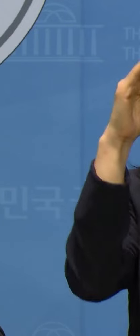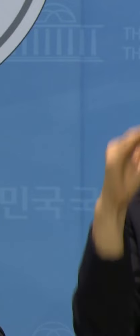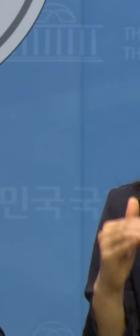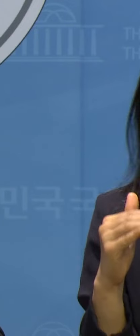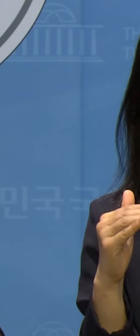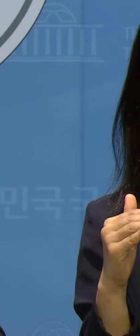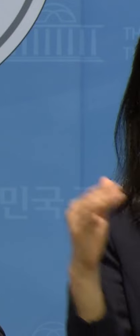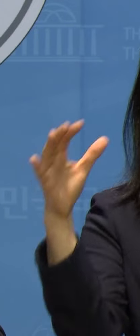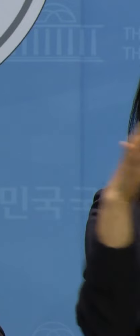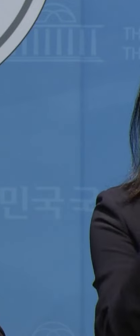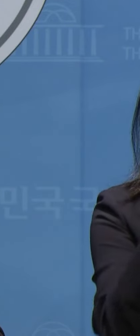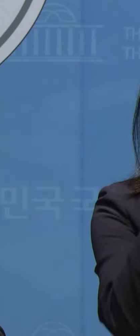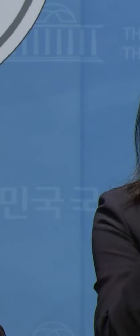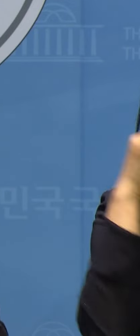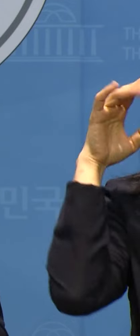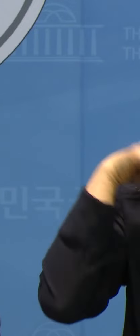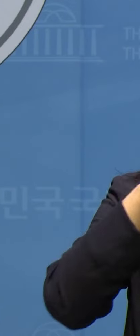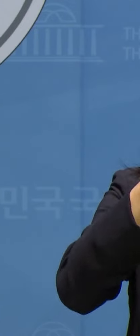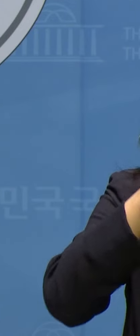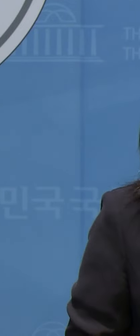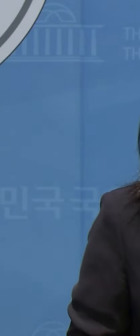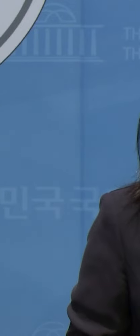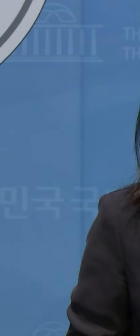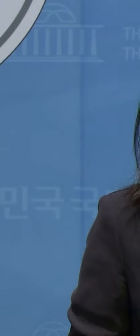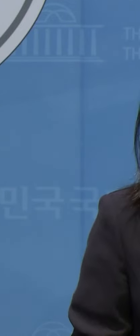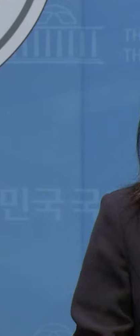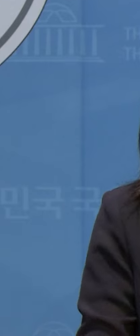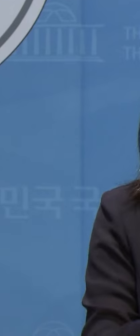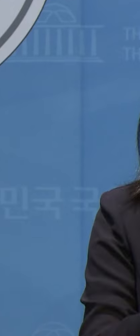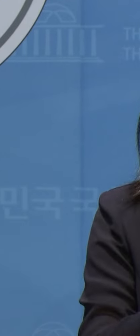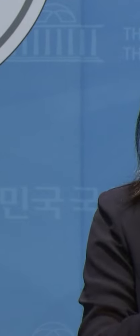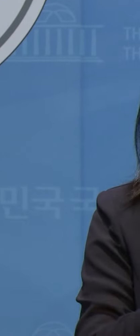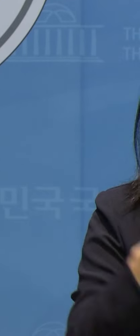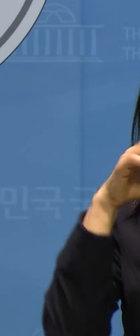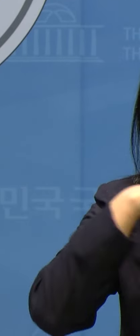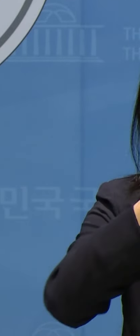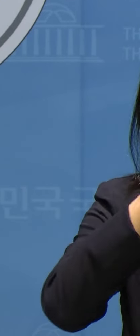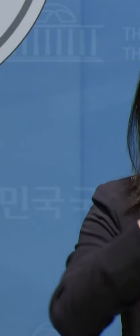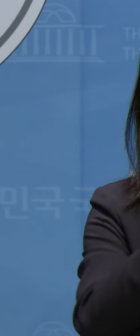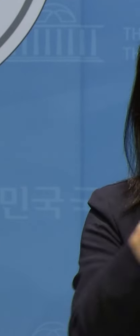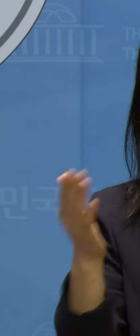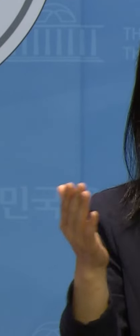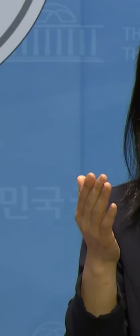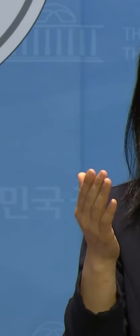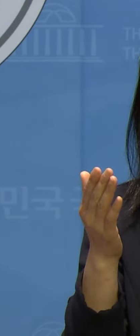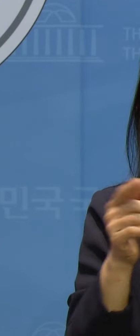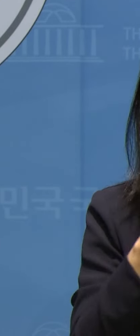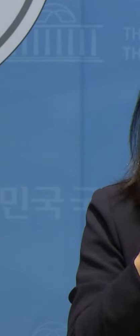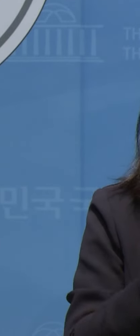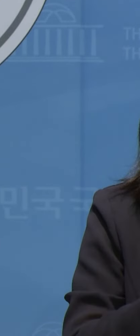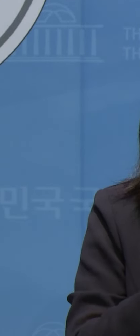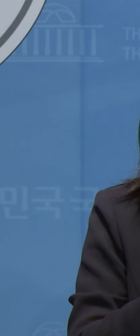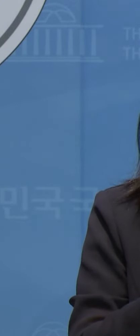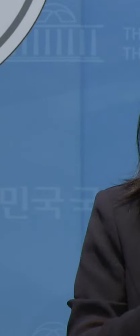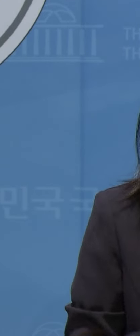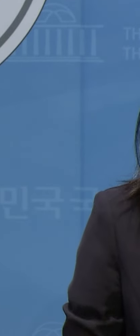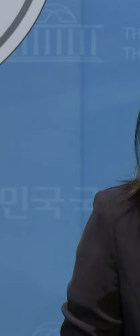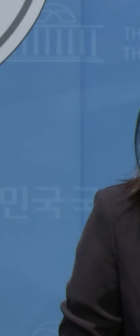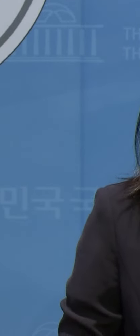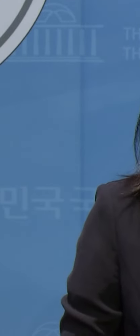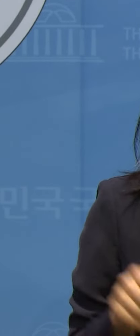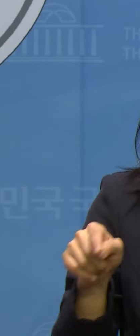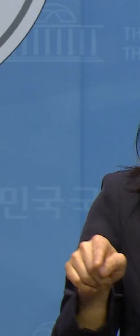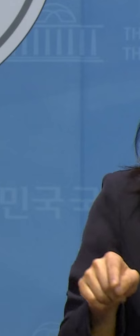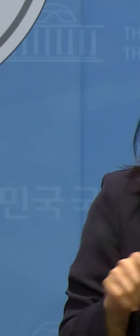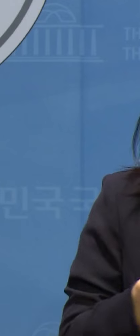청문회를 연다고 합니다 참 기가 막힌 일입니다 불법적으로 청문을 열어서 이런 부분들을 청보 미이라